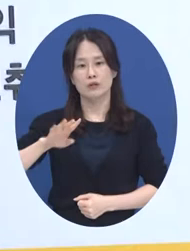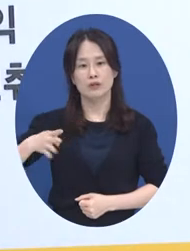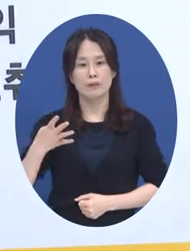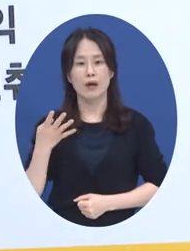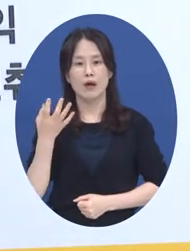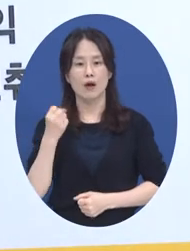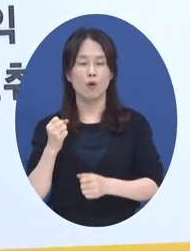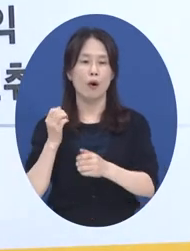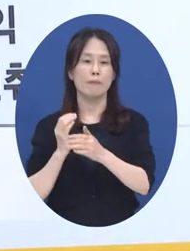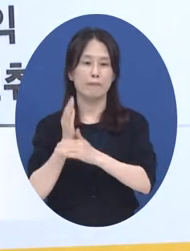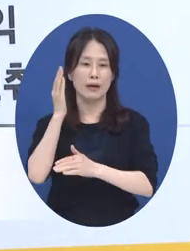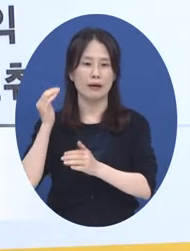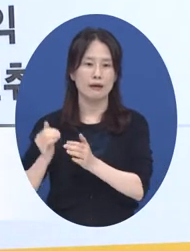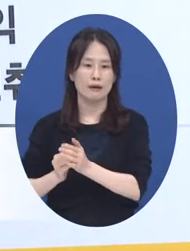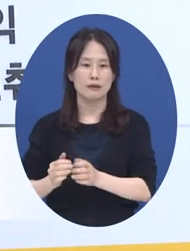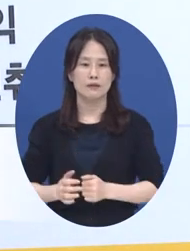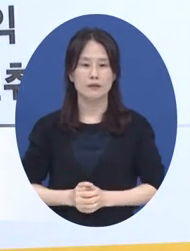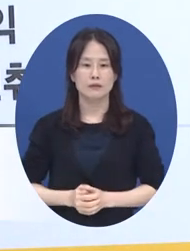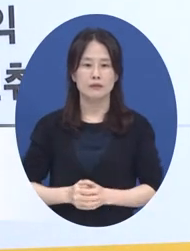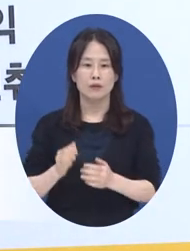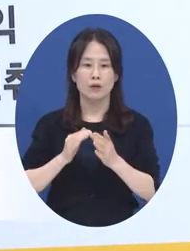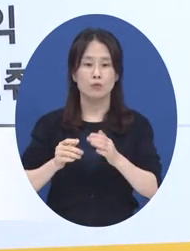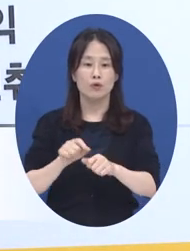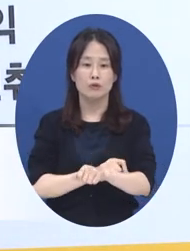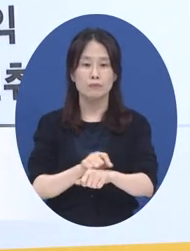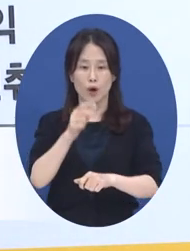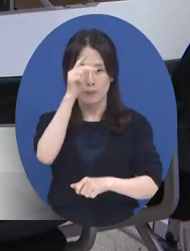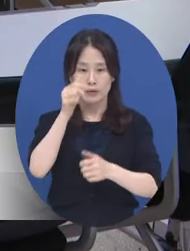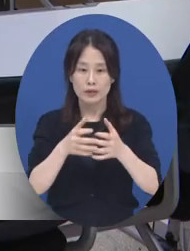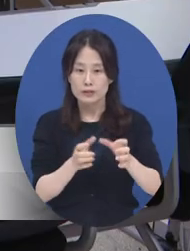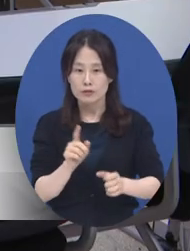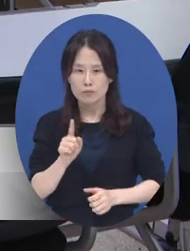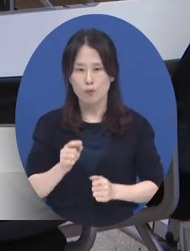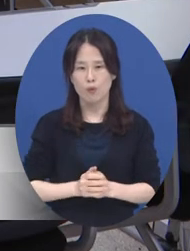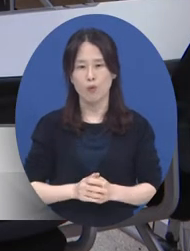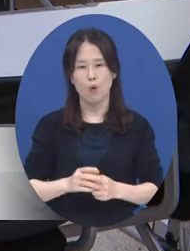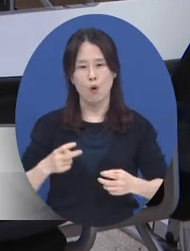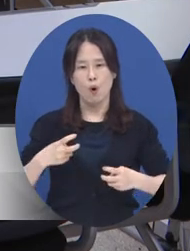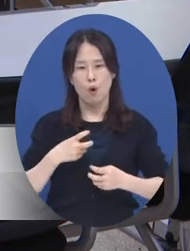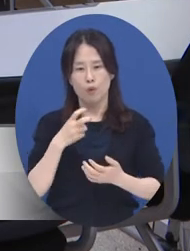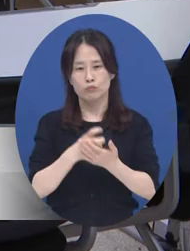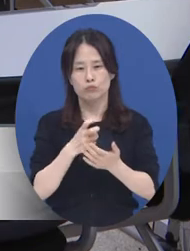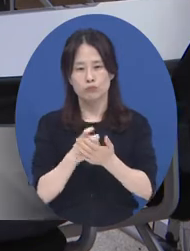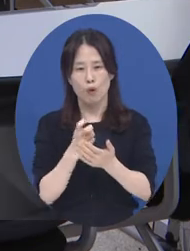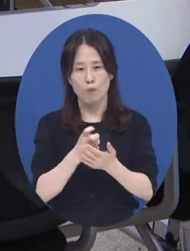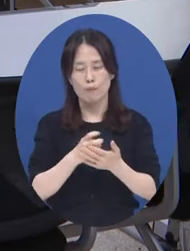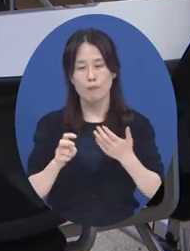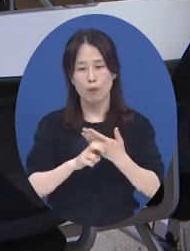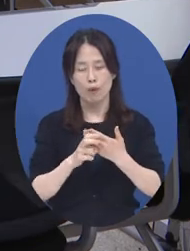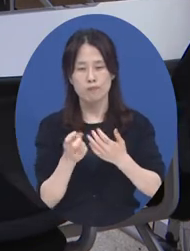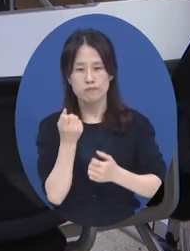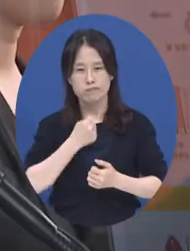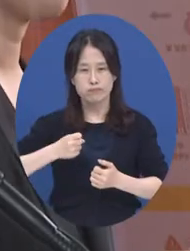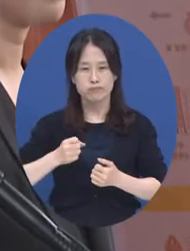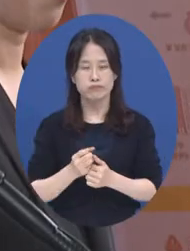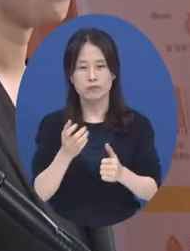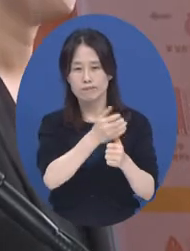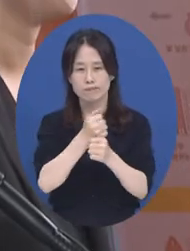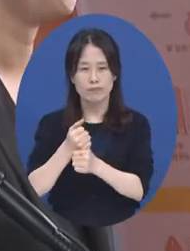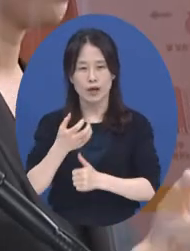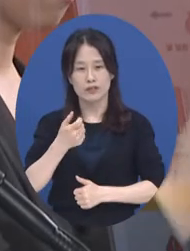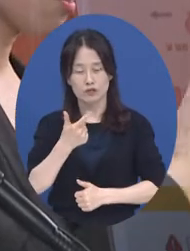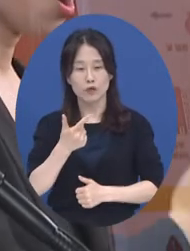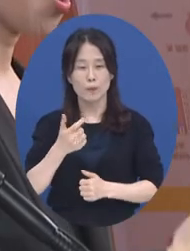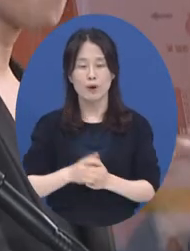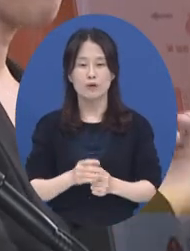넘습니다. 경기도 공정특별사법경찰단은 부동산 불법 투기 기획 수사를 벌여 96명을 검찰에 송치하거나 형사